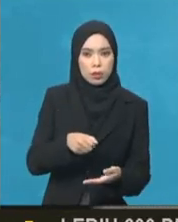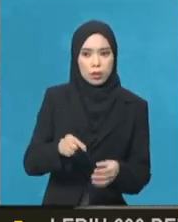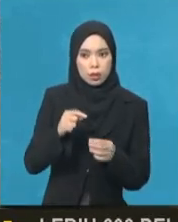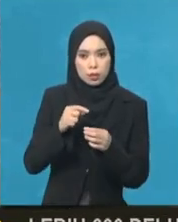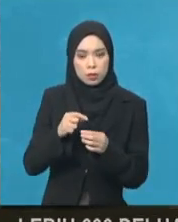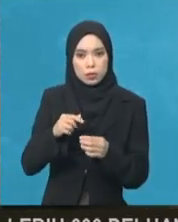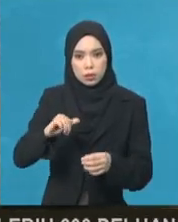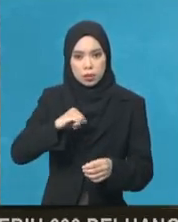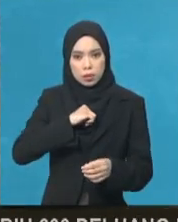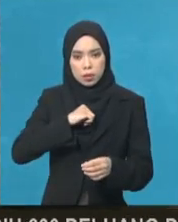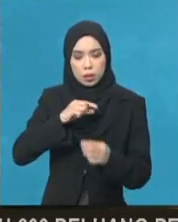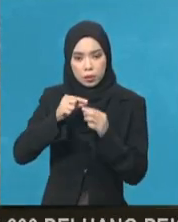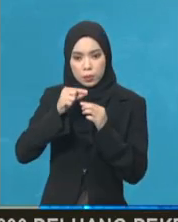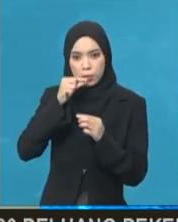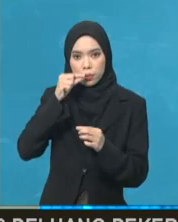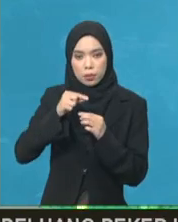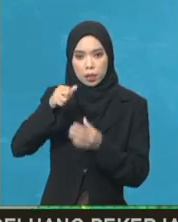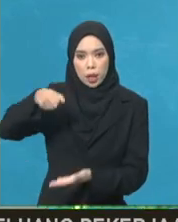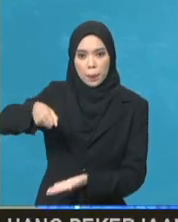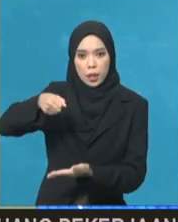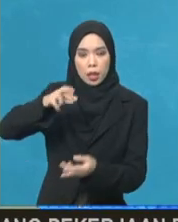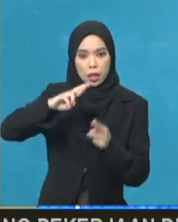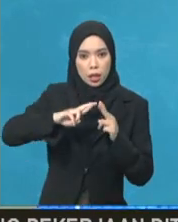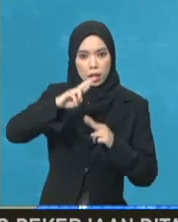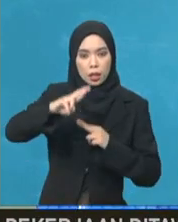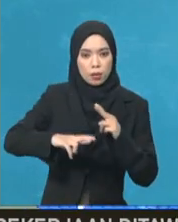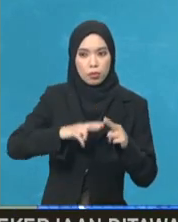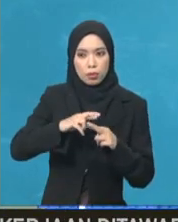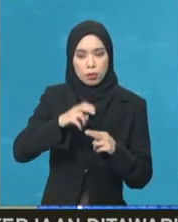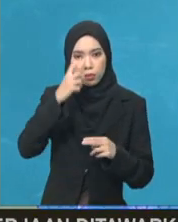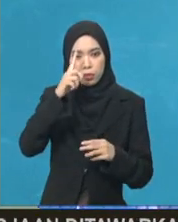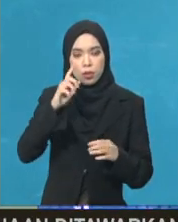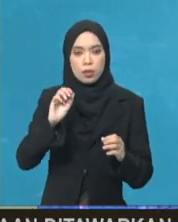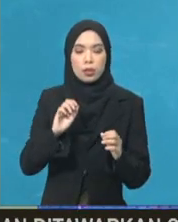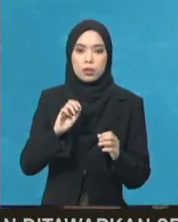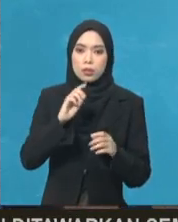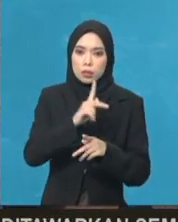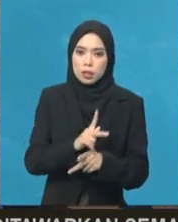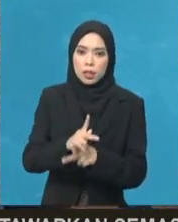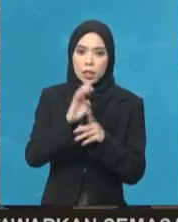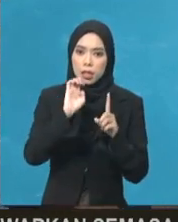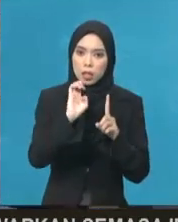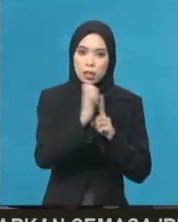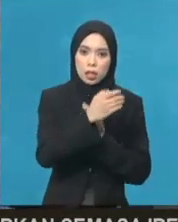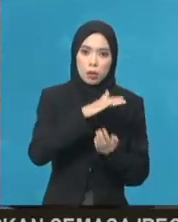spray kau terdiri dan beksitas mudah bagi menjaga alam sekitar yang bersih